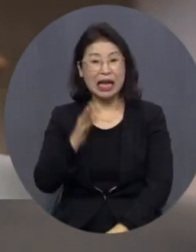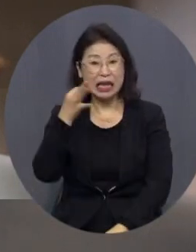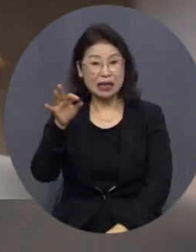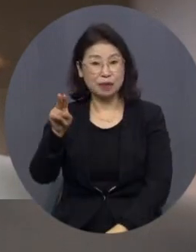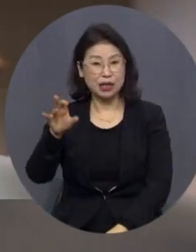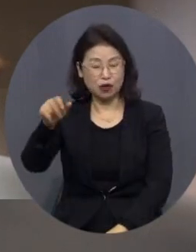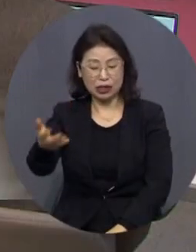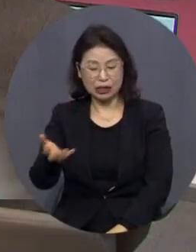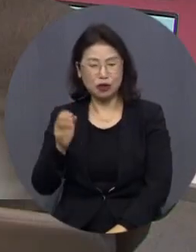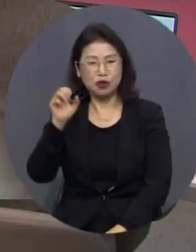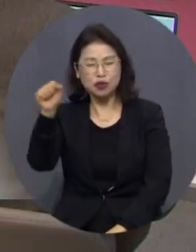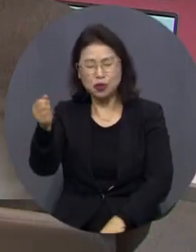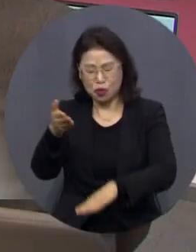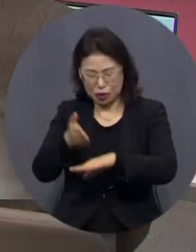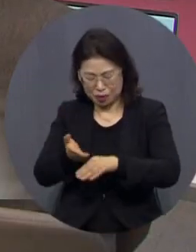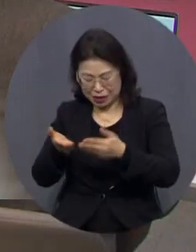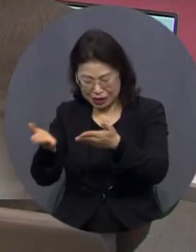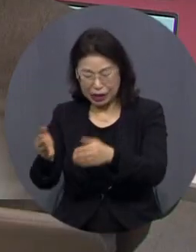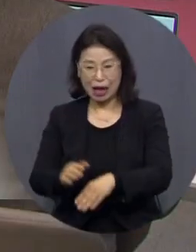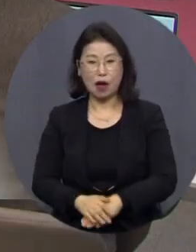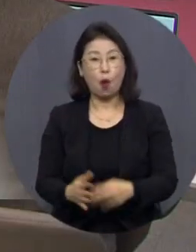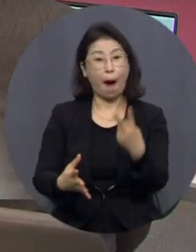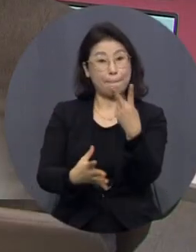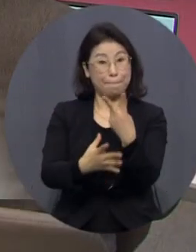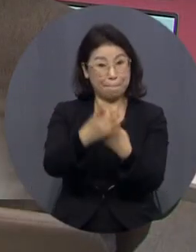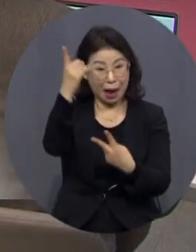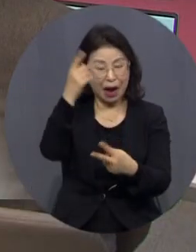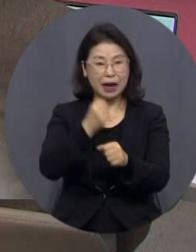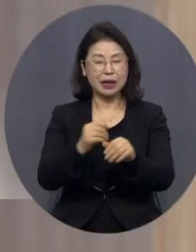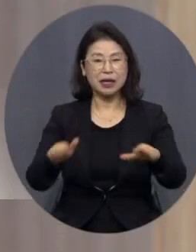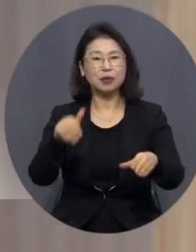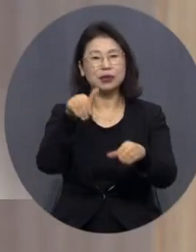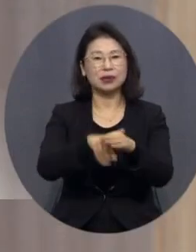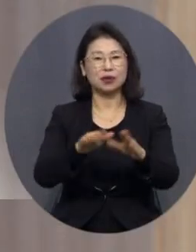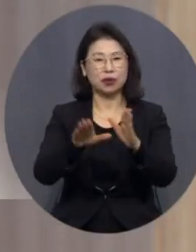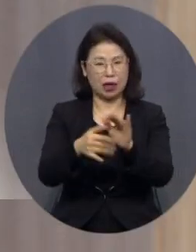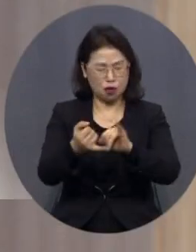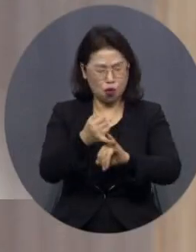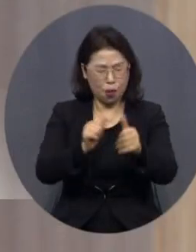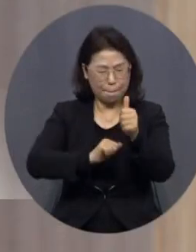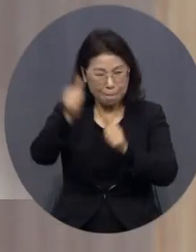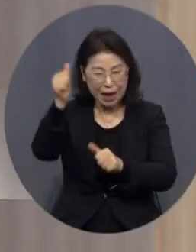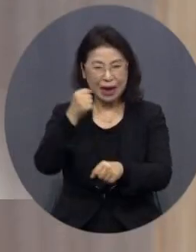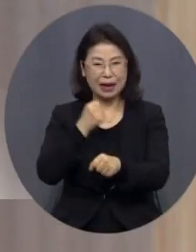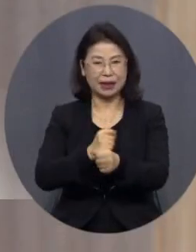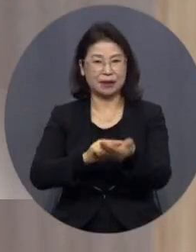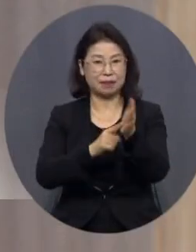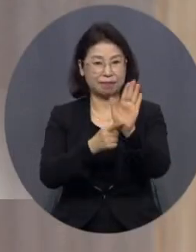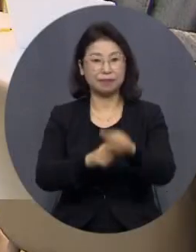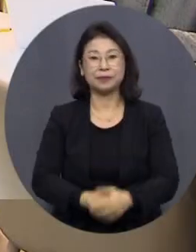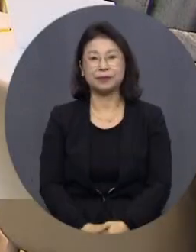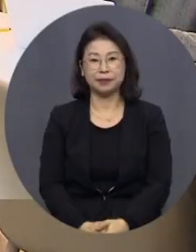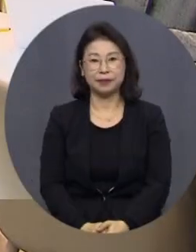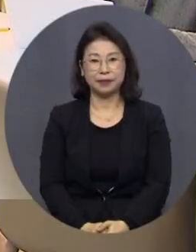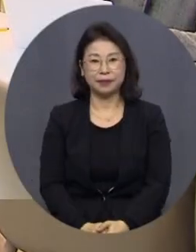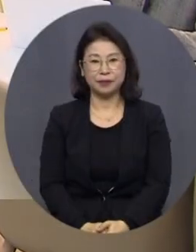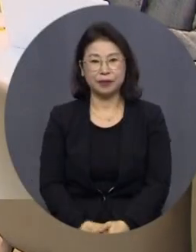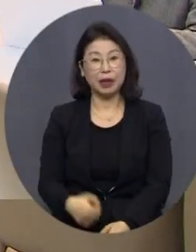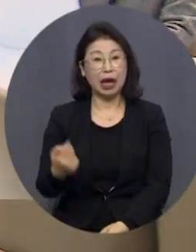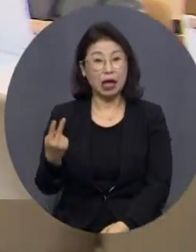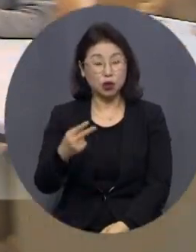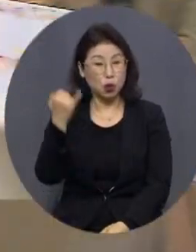김영진 전 후보에게 감사하다며 원팀을 구성해 이번 총선에서 반드시 승리하겠다고 밝혔습니다.